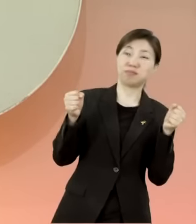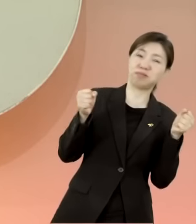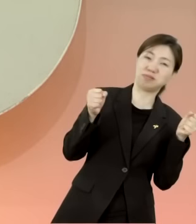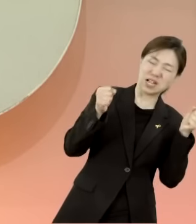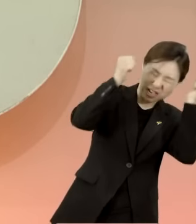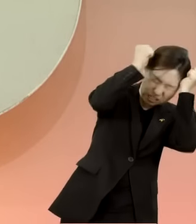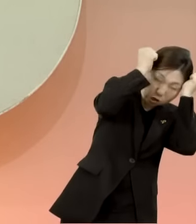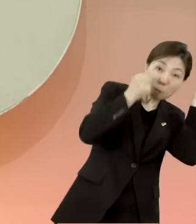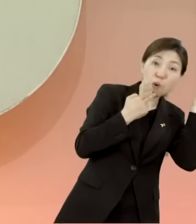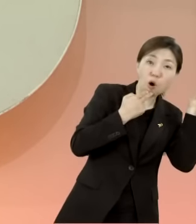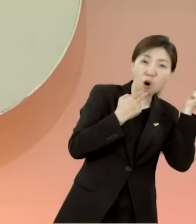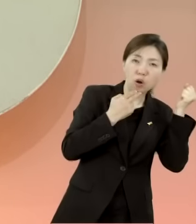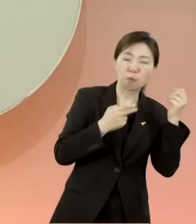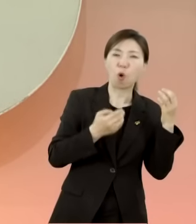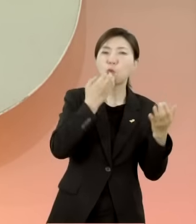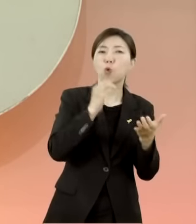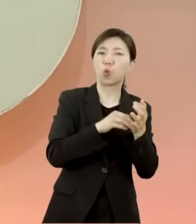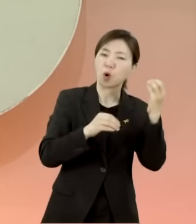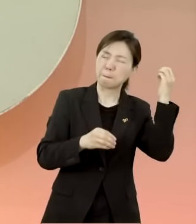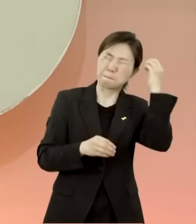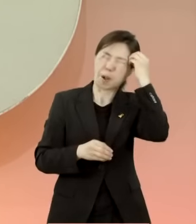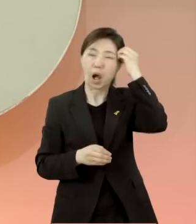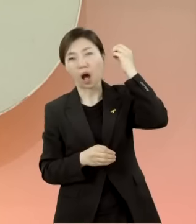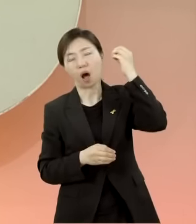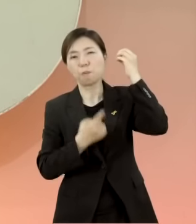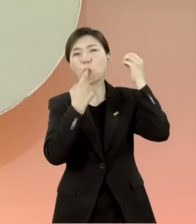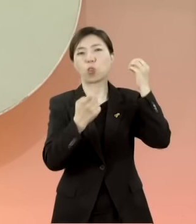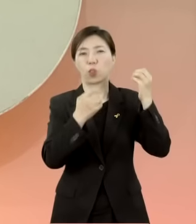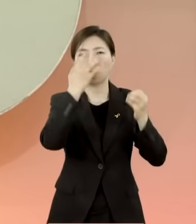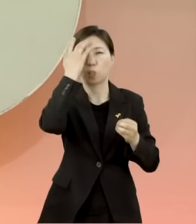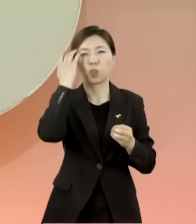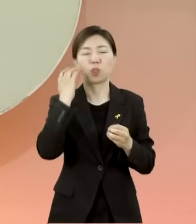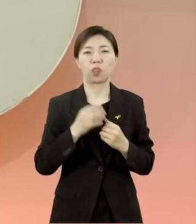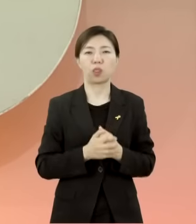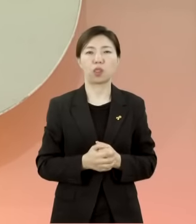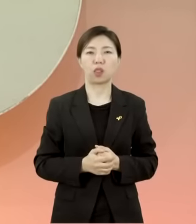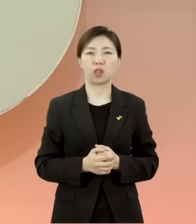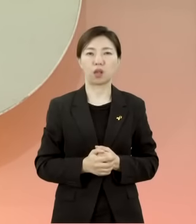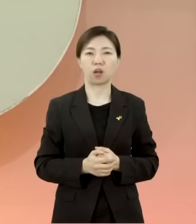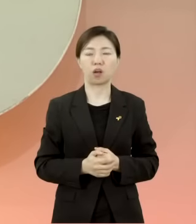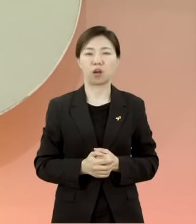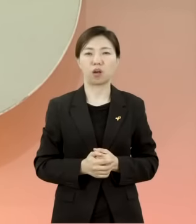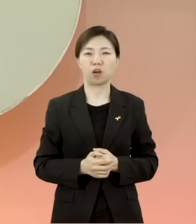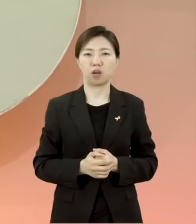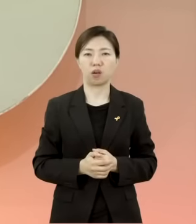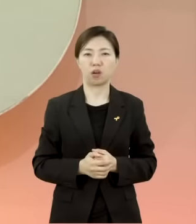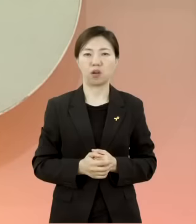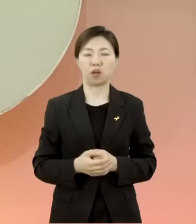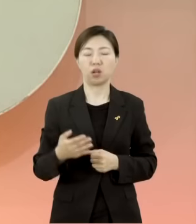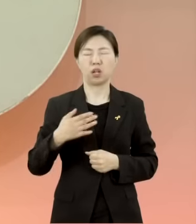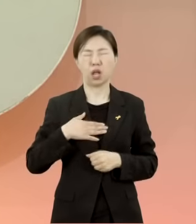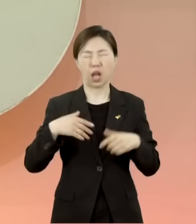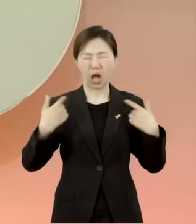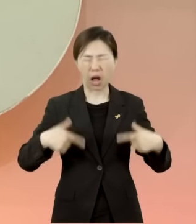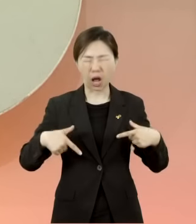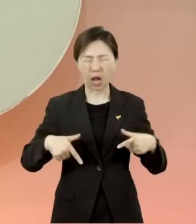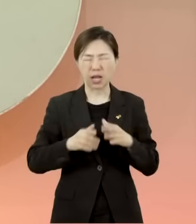말씀이 손으로 가리지 않고 그냥 머리가 그 위로 떨어졌으면 돌을 맞았을 거래요 딱 떨어진